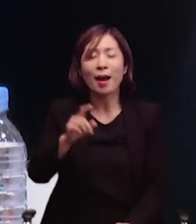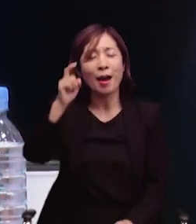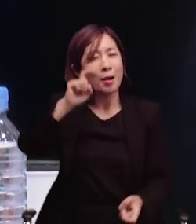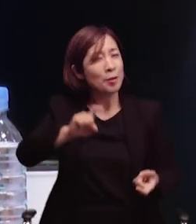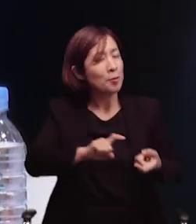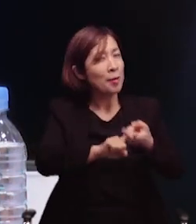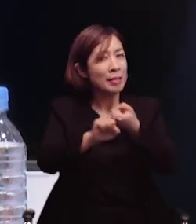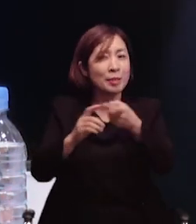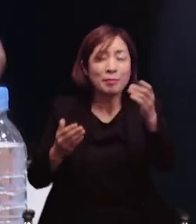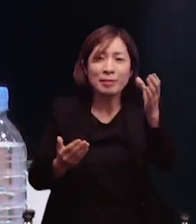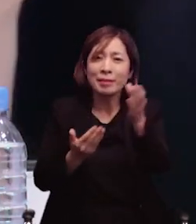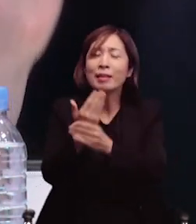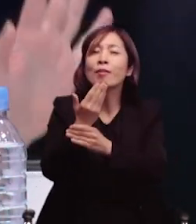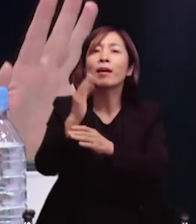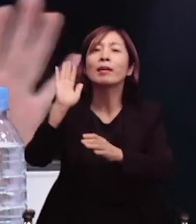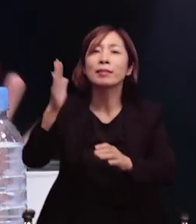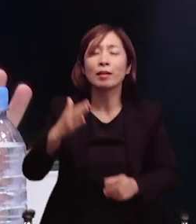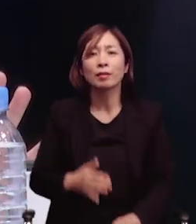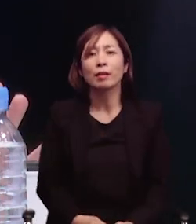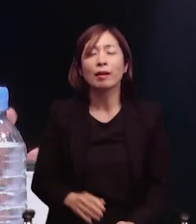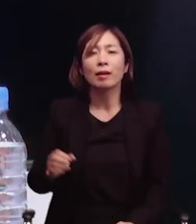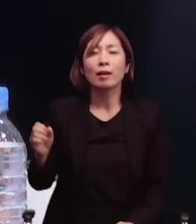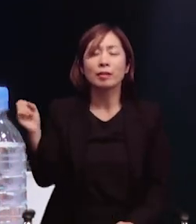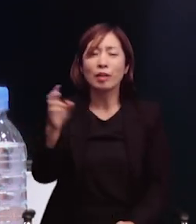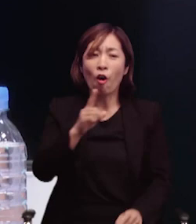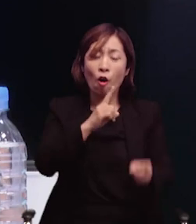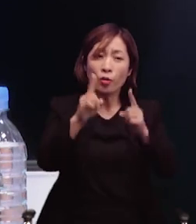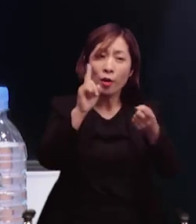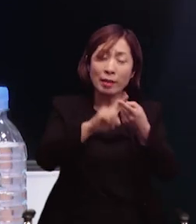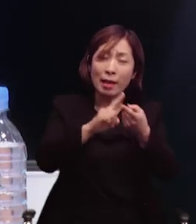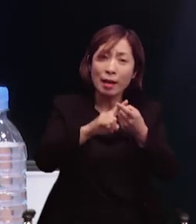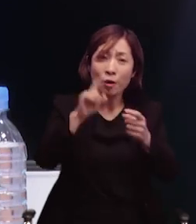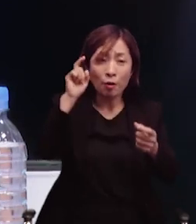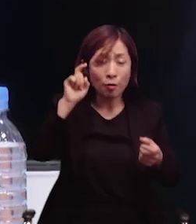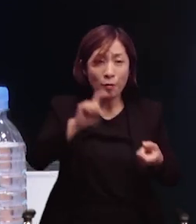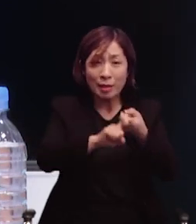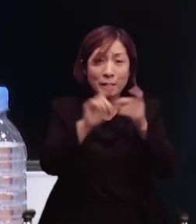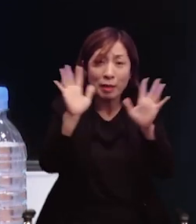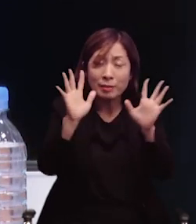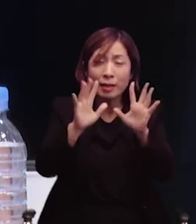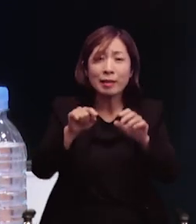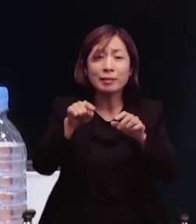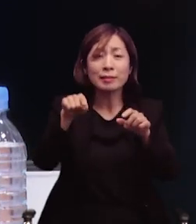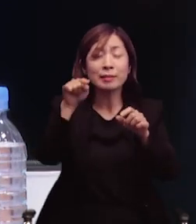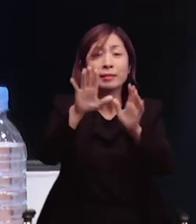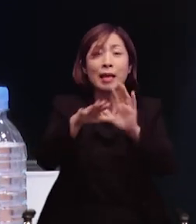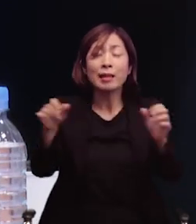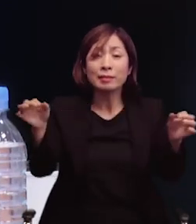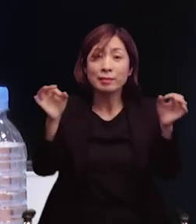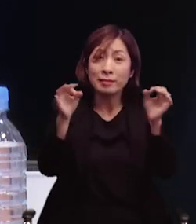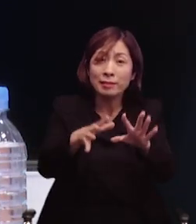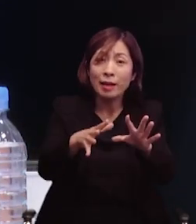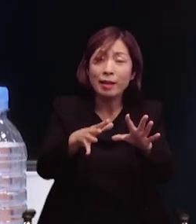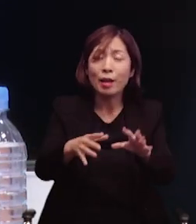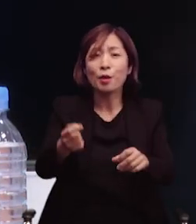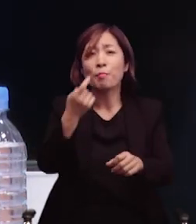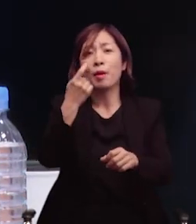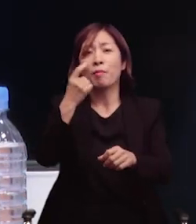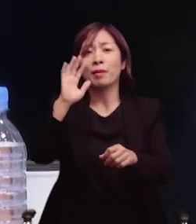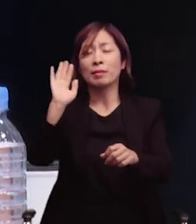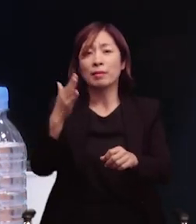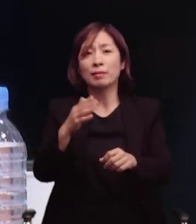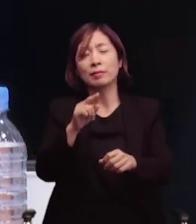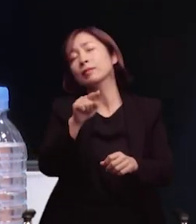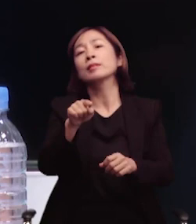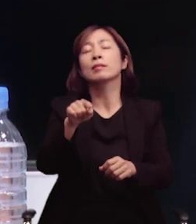생겨야 되요 그냥 언어에 대한 관심이 아니라 그때 그 순간 그 배와 내는